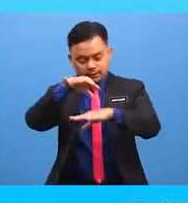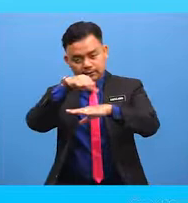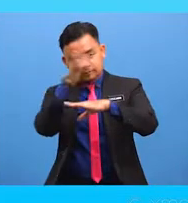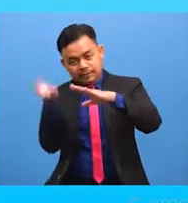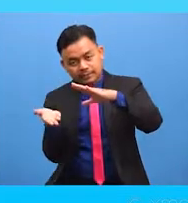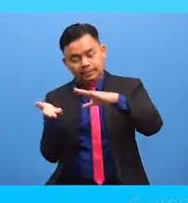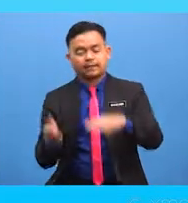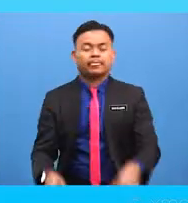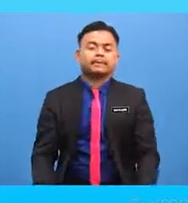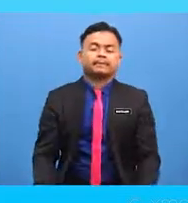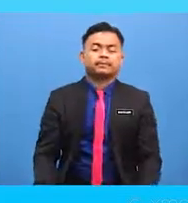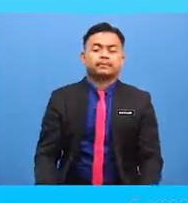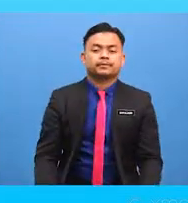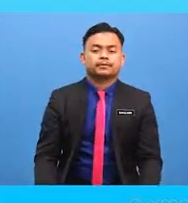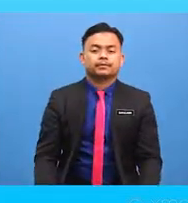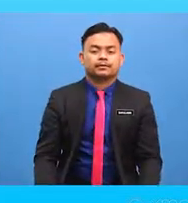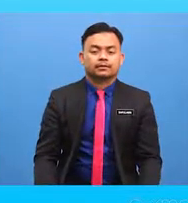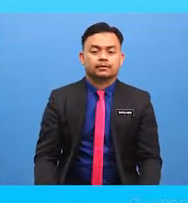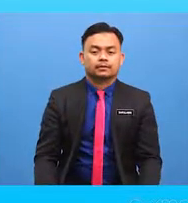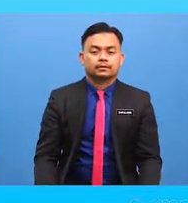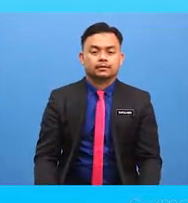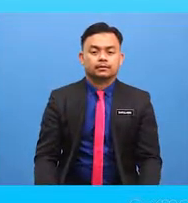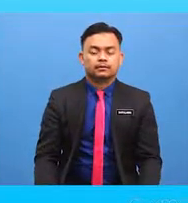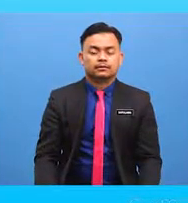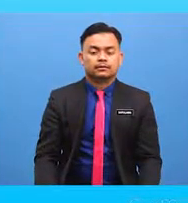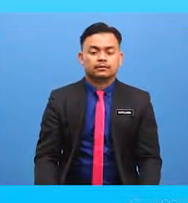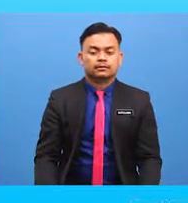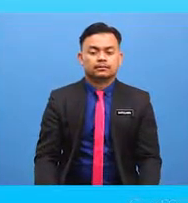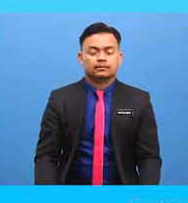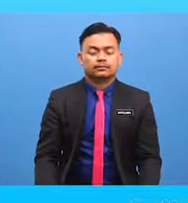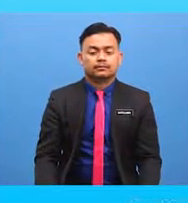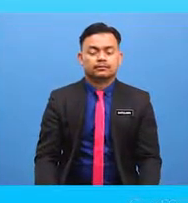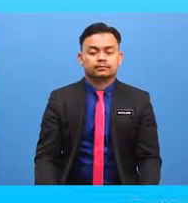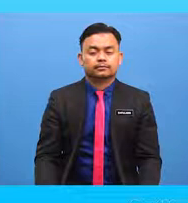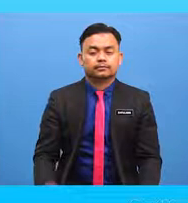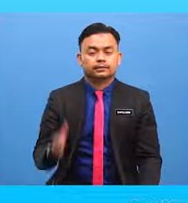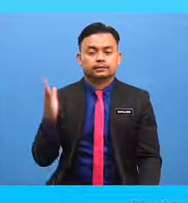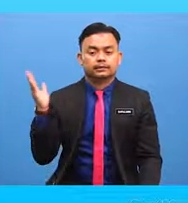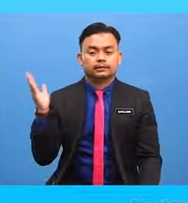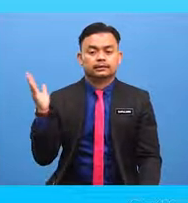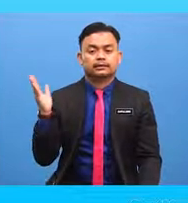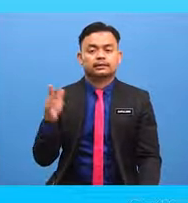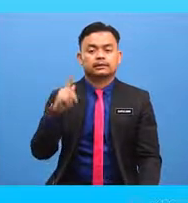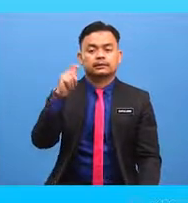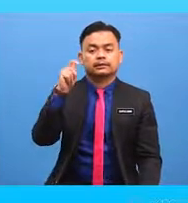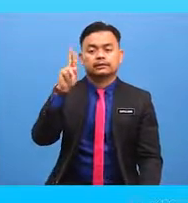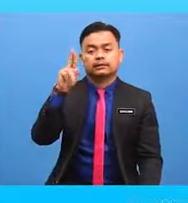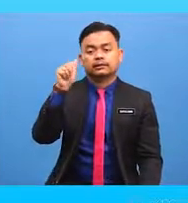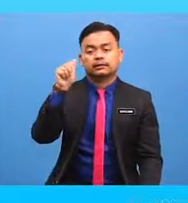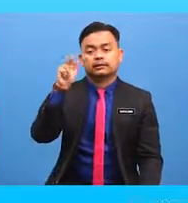Jadi, yang berbentuk seperti batang pokok ini dikenali sebagai trakea.